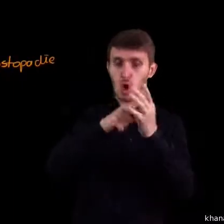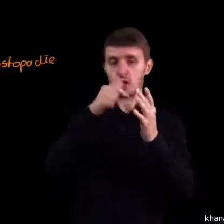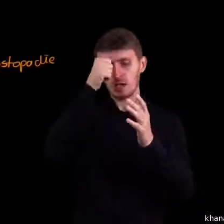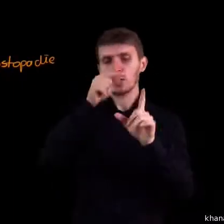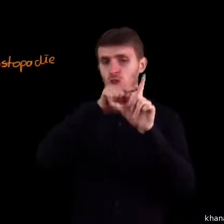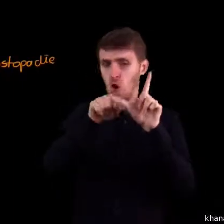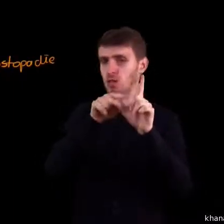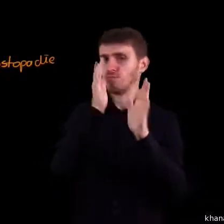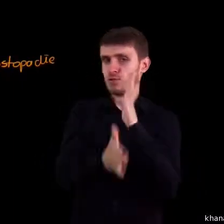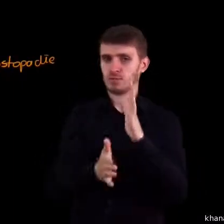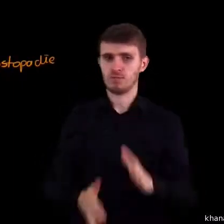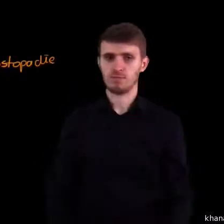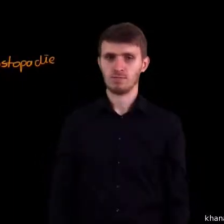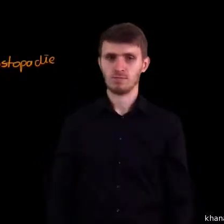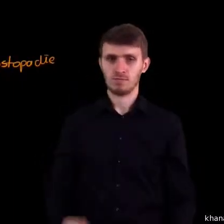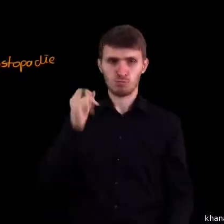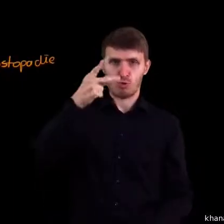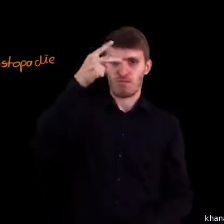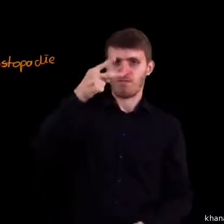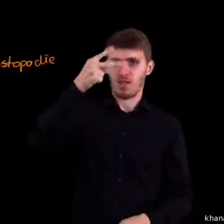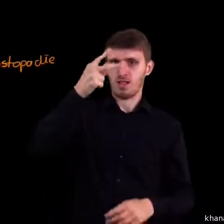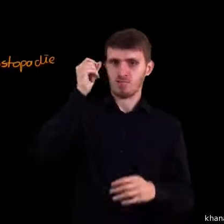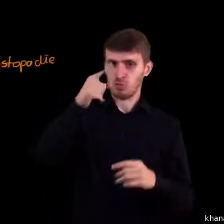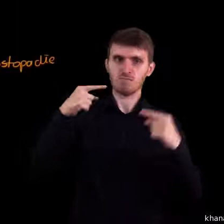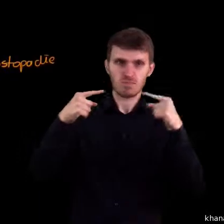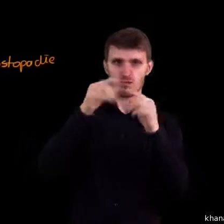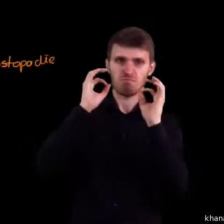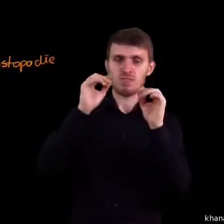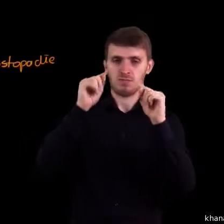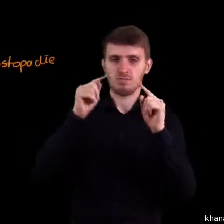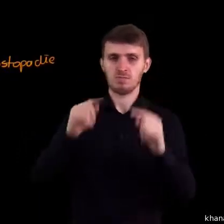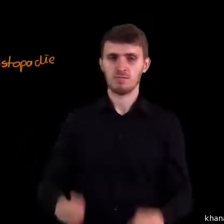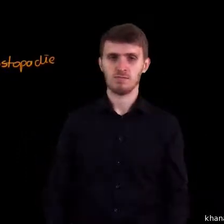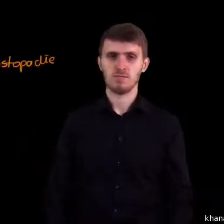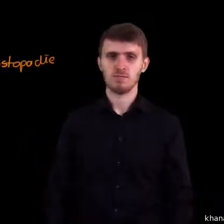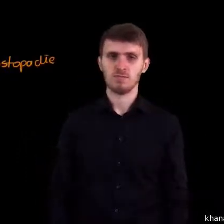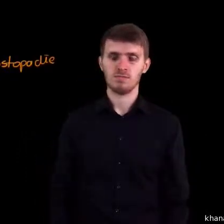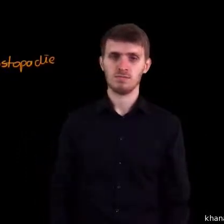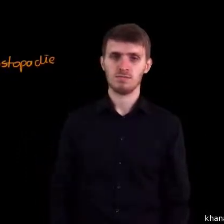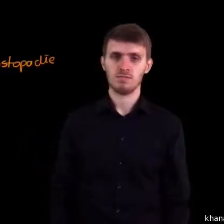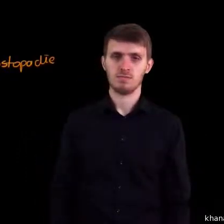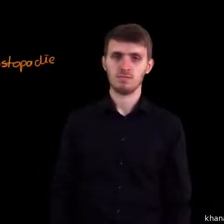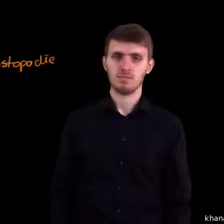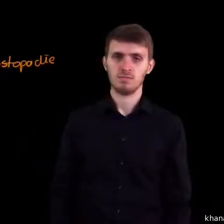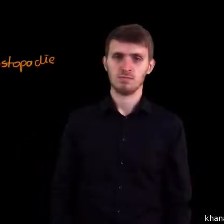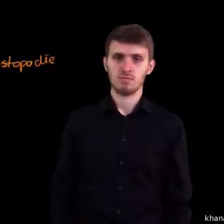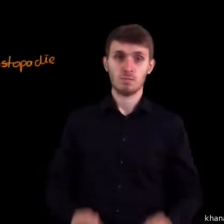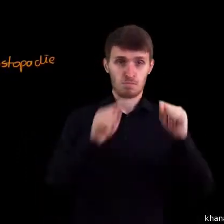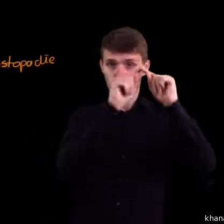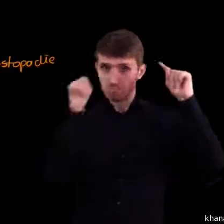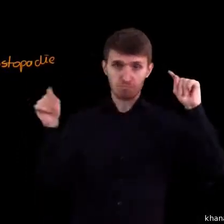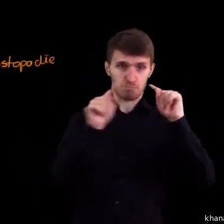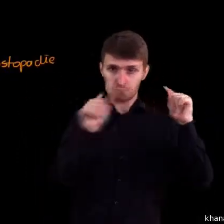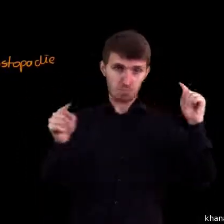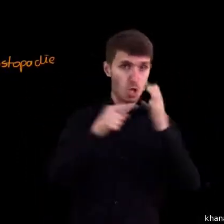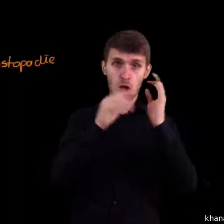Te dwa kąty tutaj są proste i odpowiadające. Więc te dwie proste, ta prosta i ta prosta,